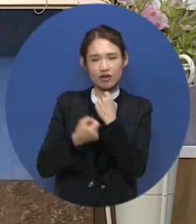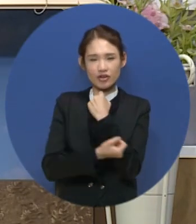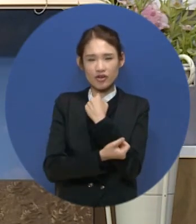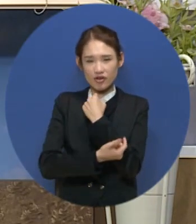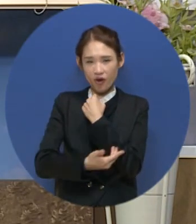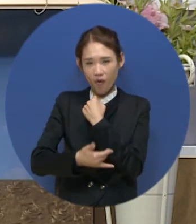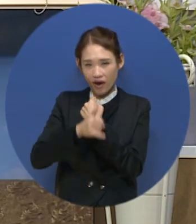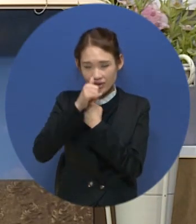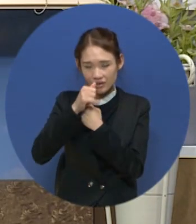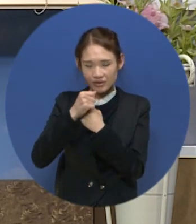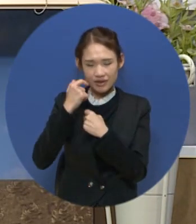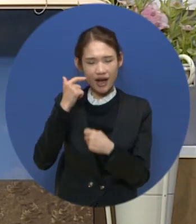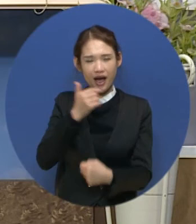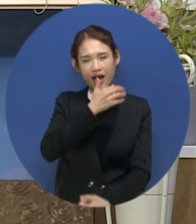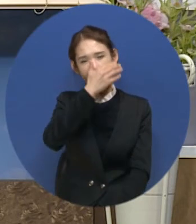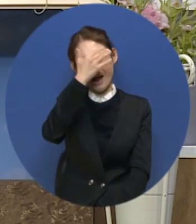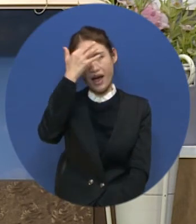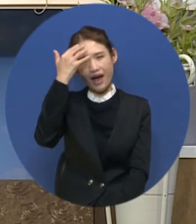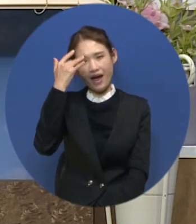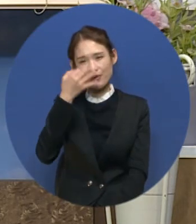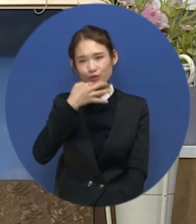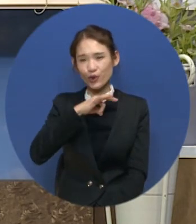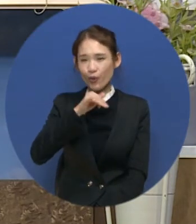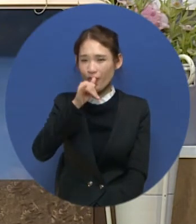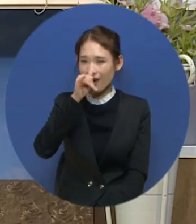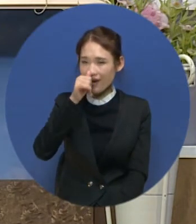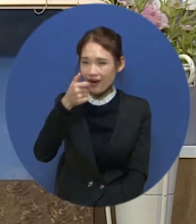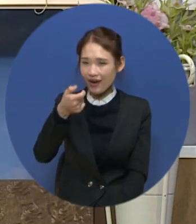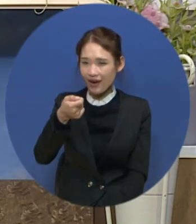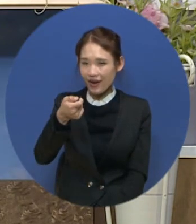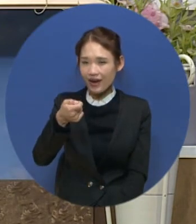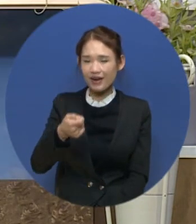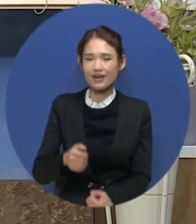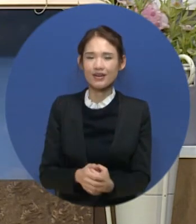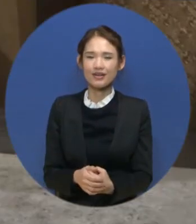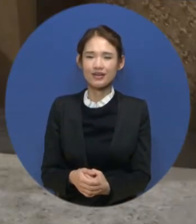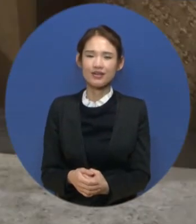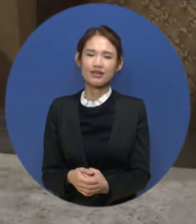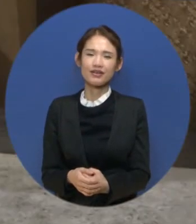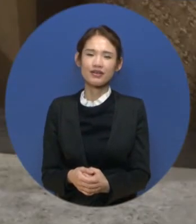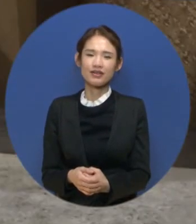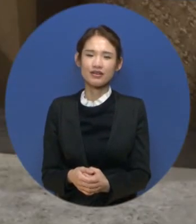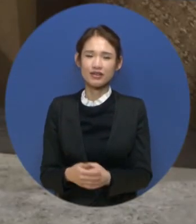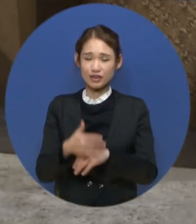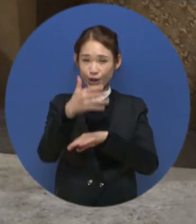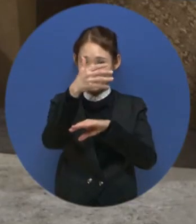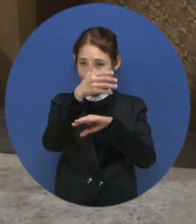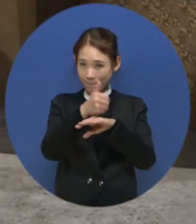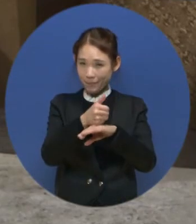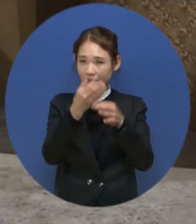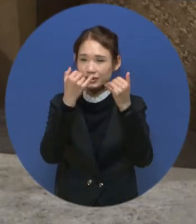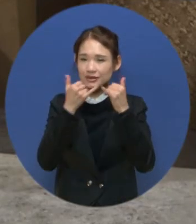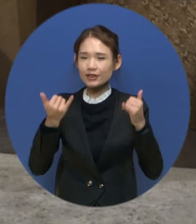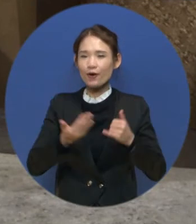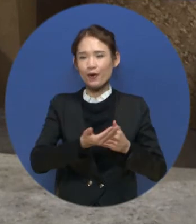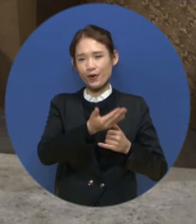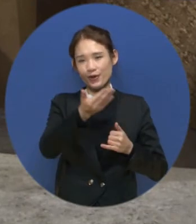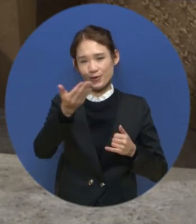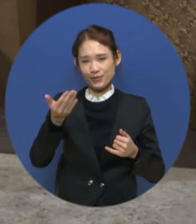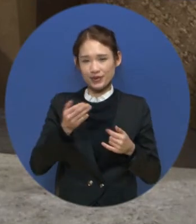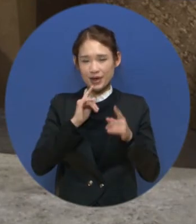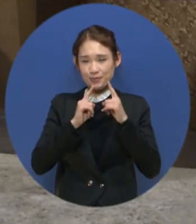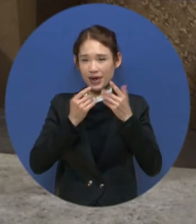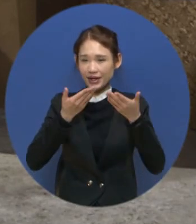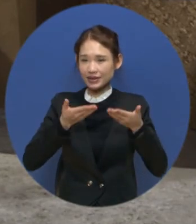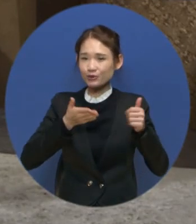긍정적인 또 아름다운 그런 효과를 일으켰던 것 같은데요. 네네. 그럼 이제 마지막으로 시청자분들께 한